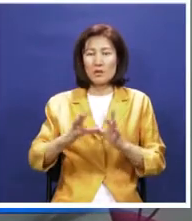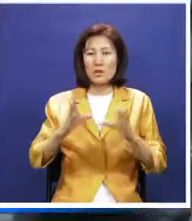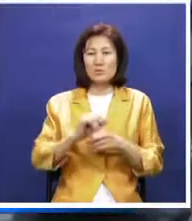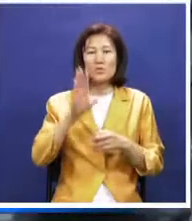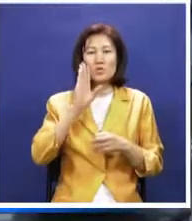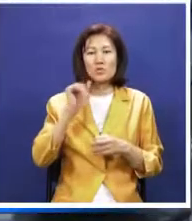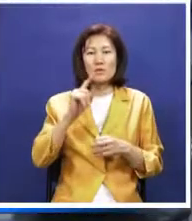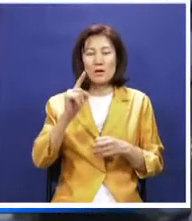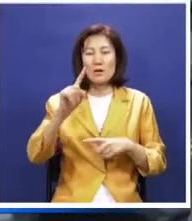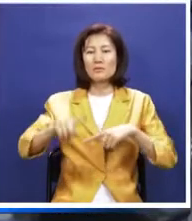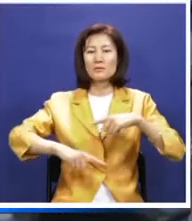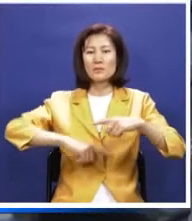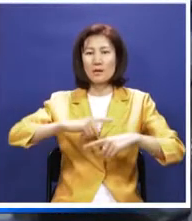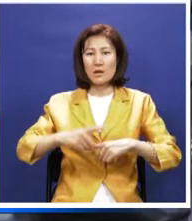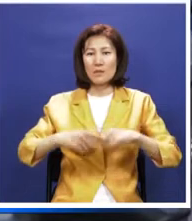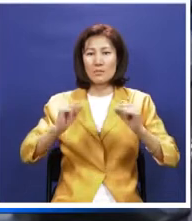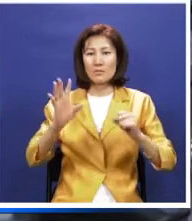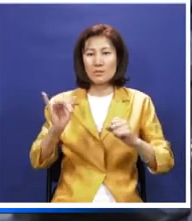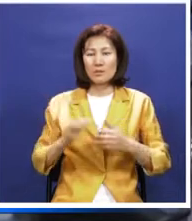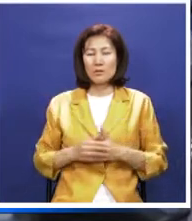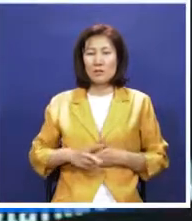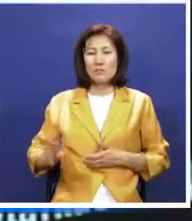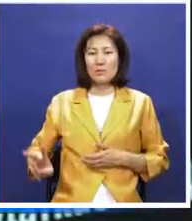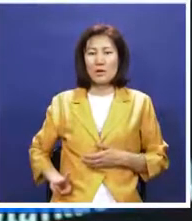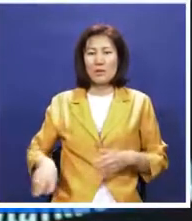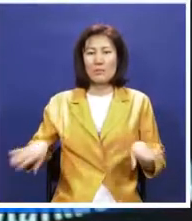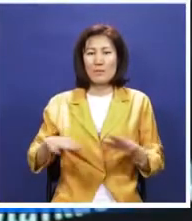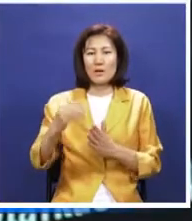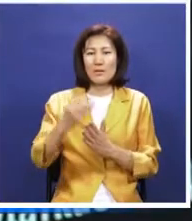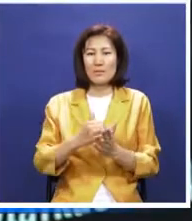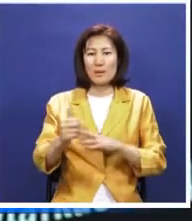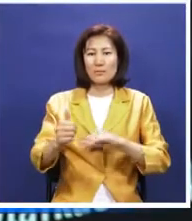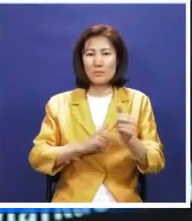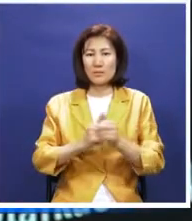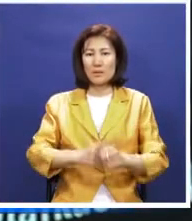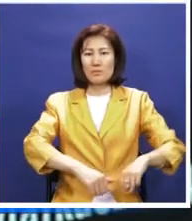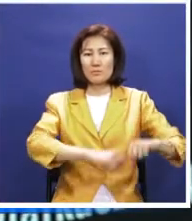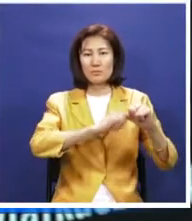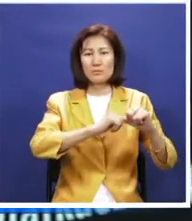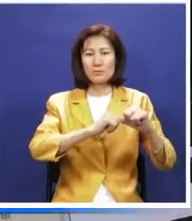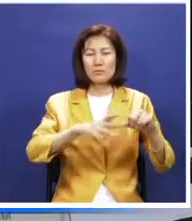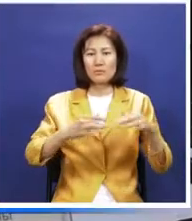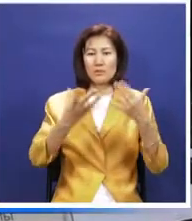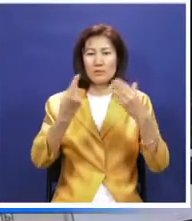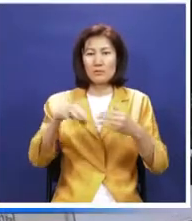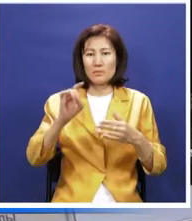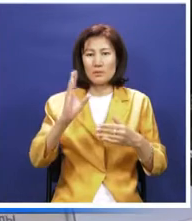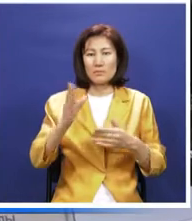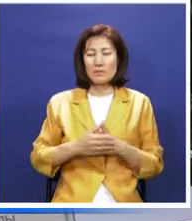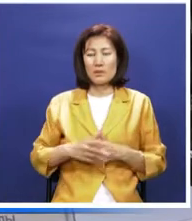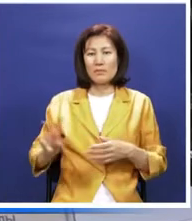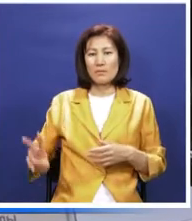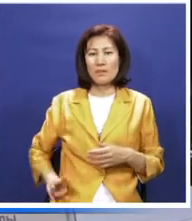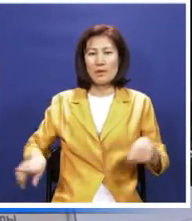басқармасы, кәсіпкерлік және индустриалды инновациялық даму басқармасы, сонымен қатар бәсекелестік қорғау және дамыту агенттігінің департаменті